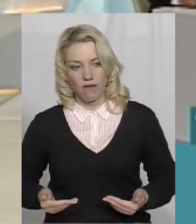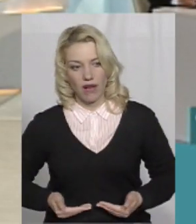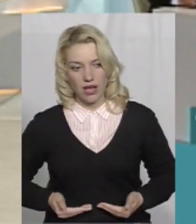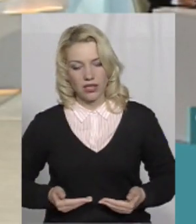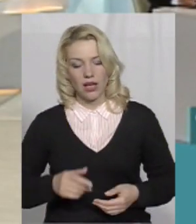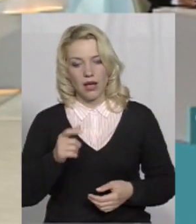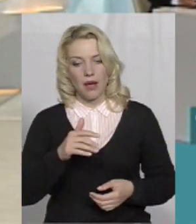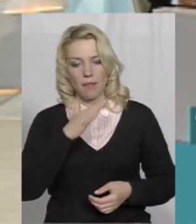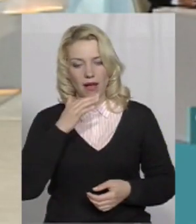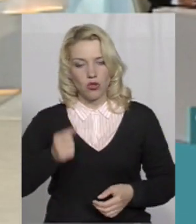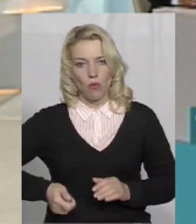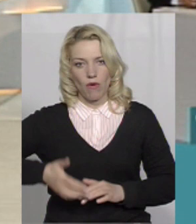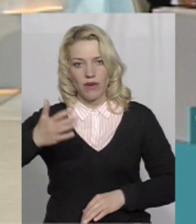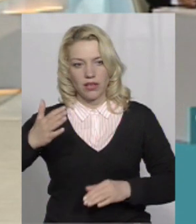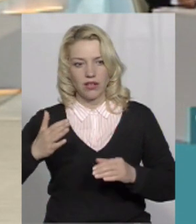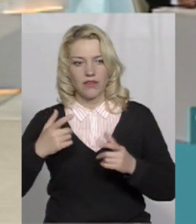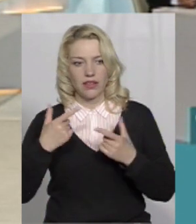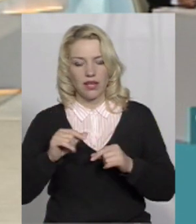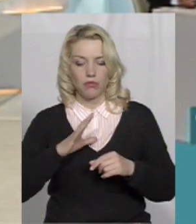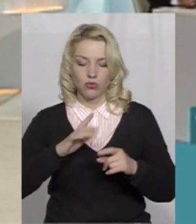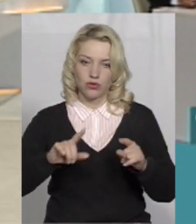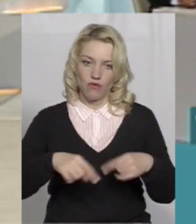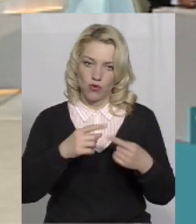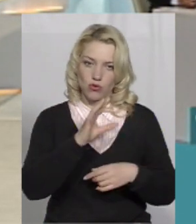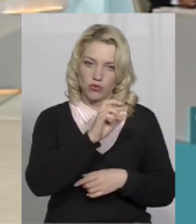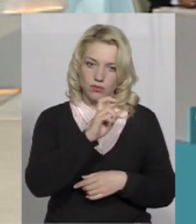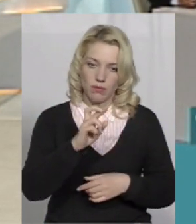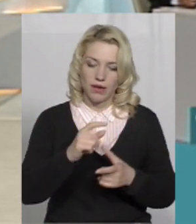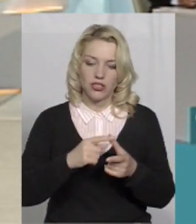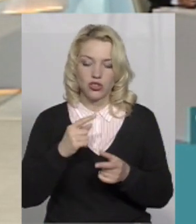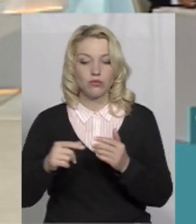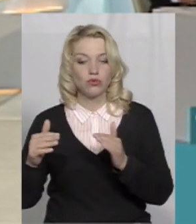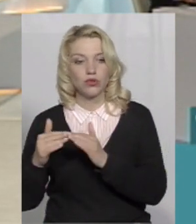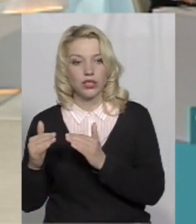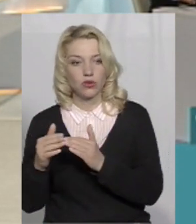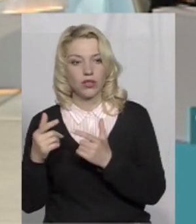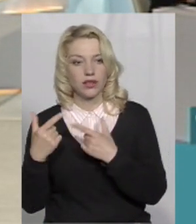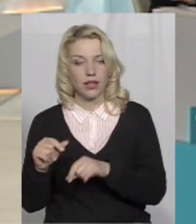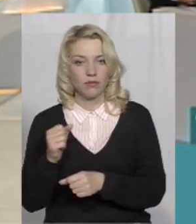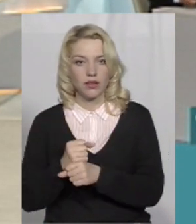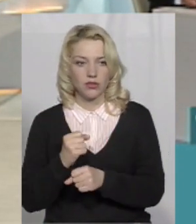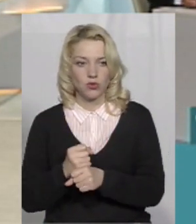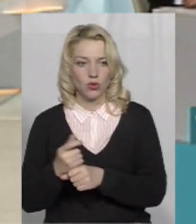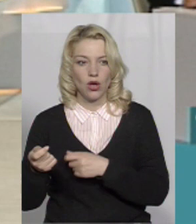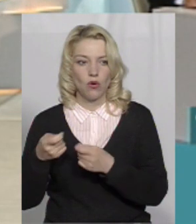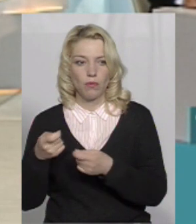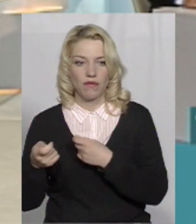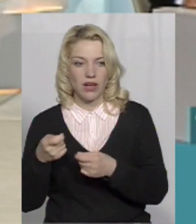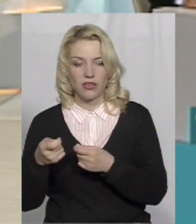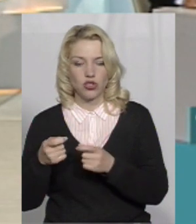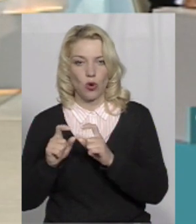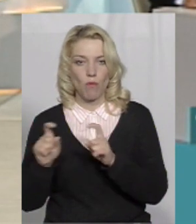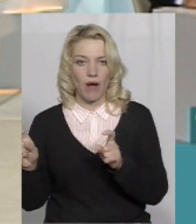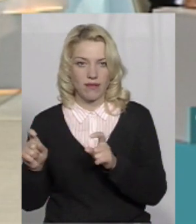мешканцю багатоповерхівки, де створено ОСББ, чи будинку, де працює управляюча муніципальна